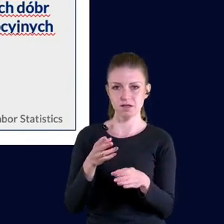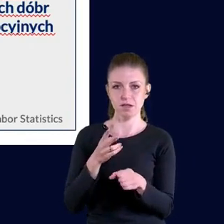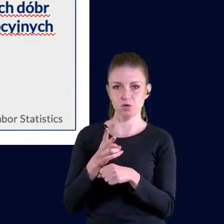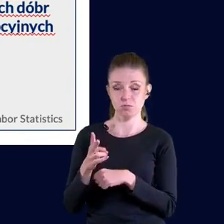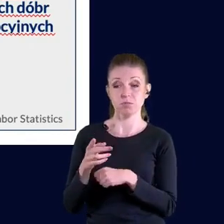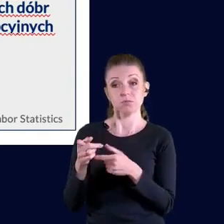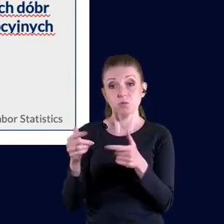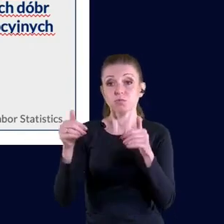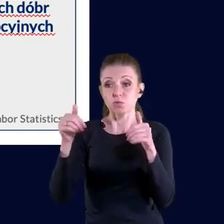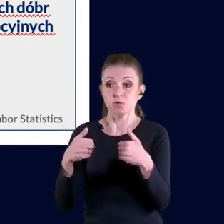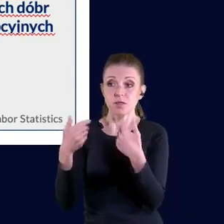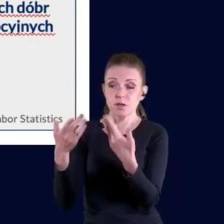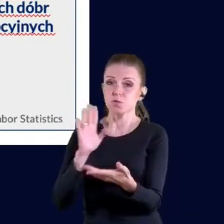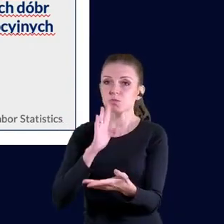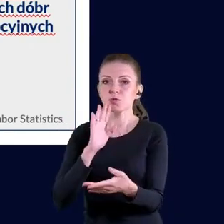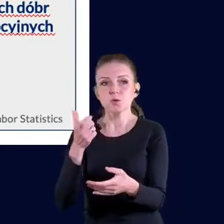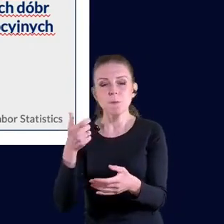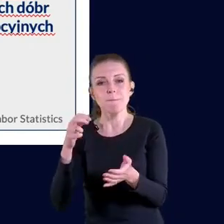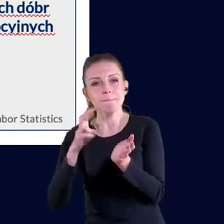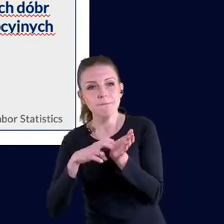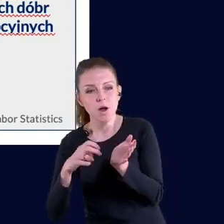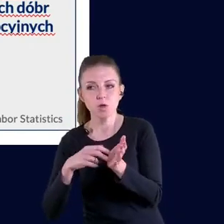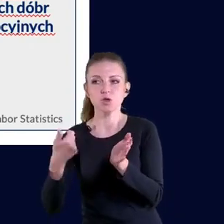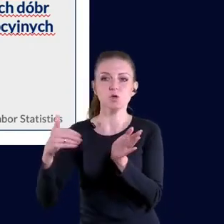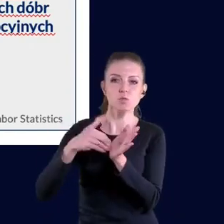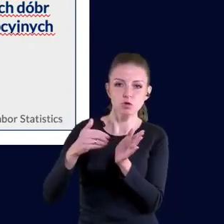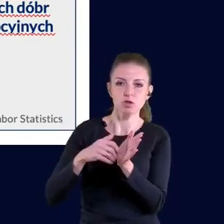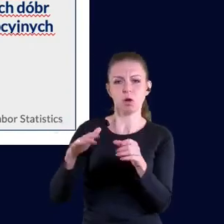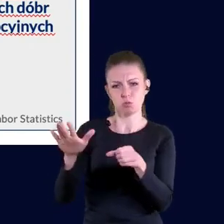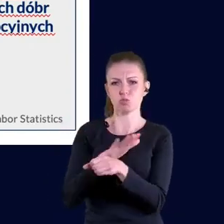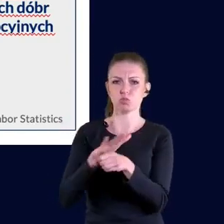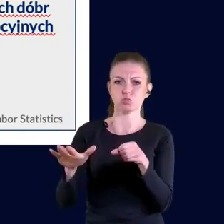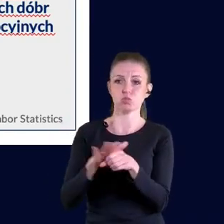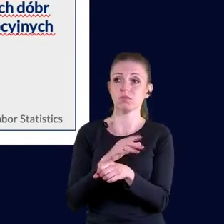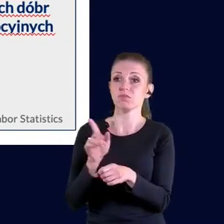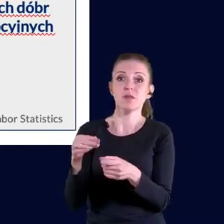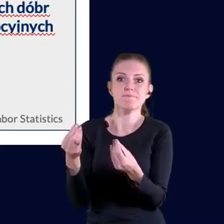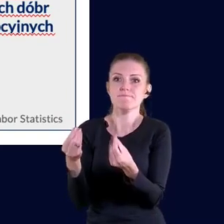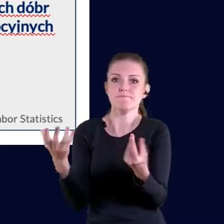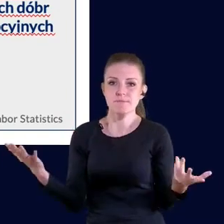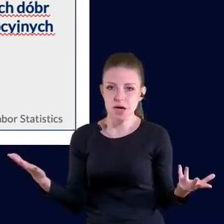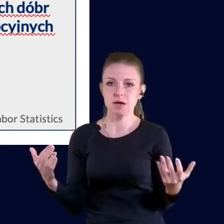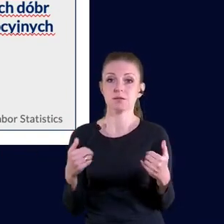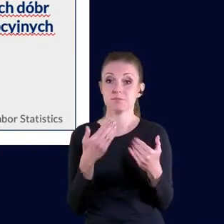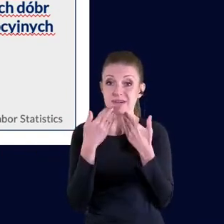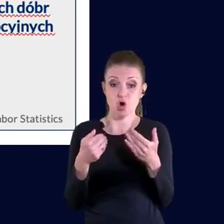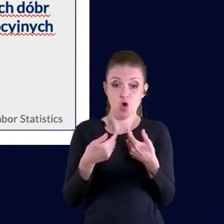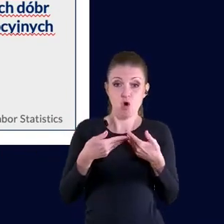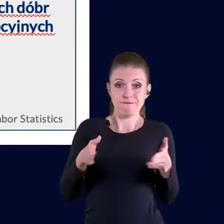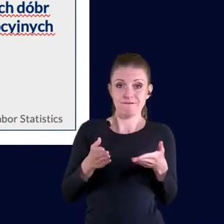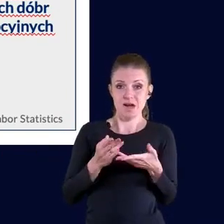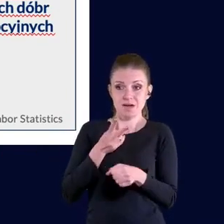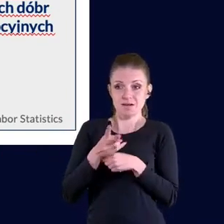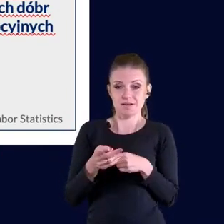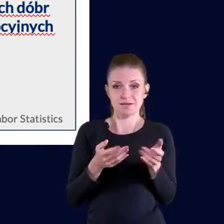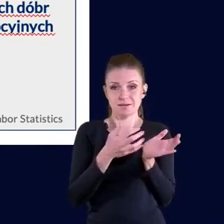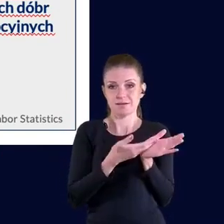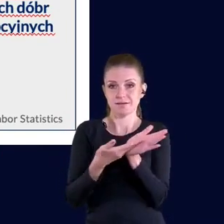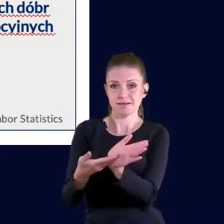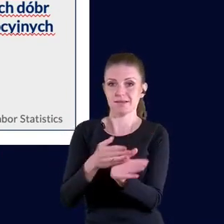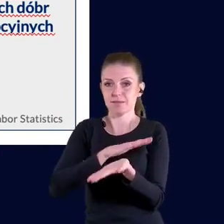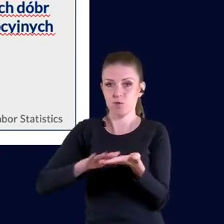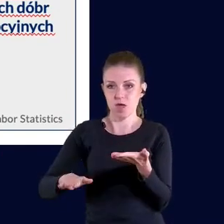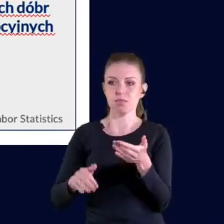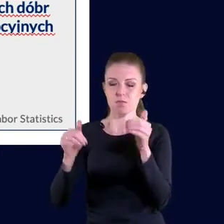systemie edukacyjnym uwalnianiem w sytuacji finansowej studentów i też Mocno wierzę że na rynku jest miejsce